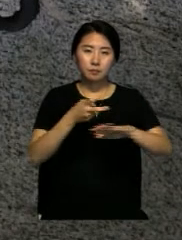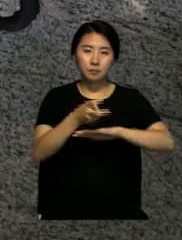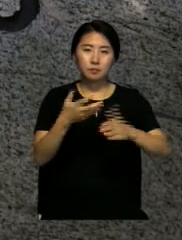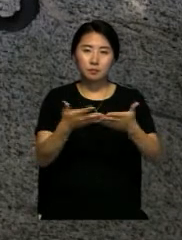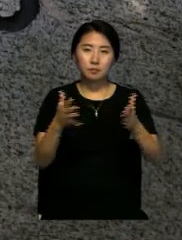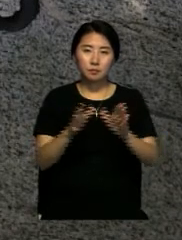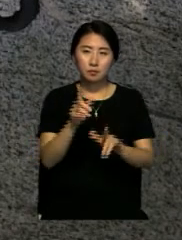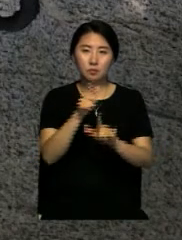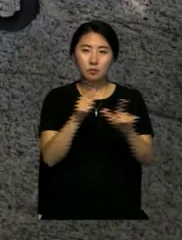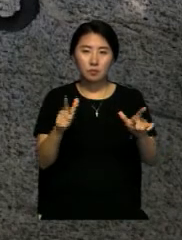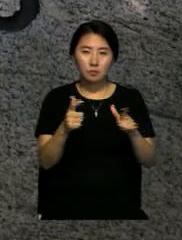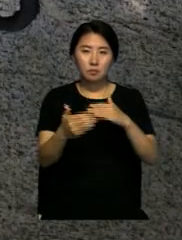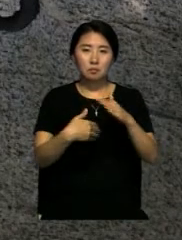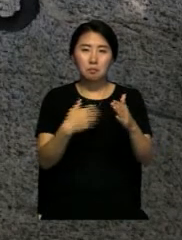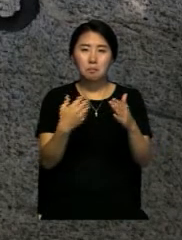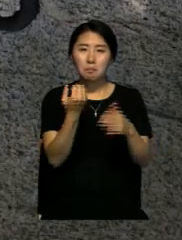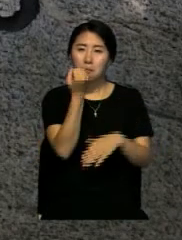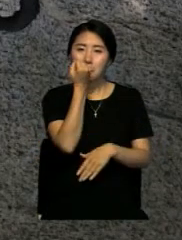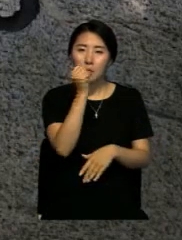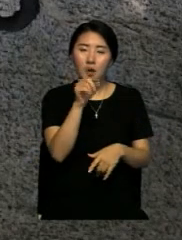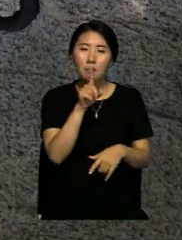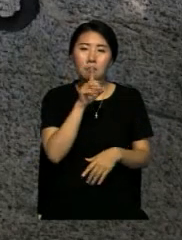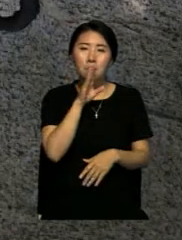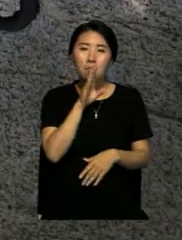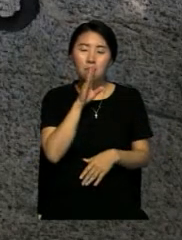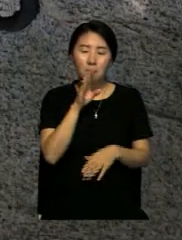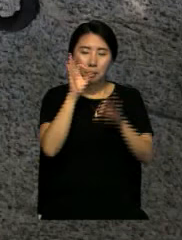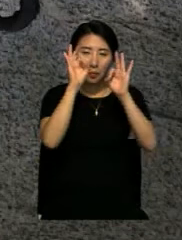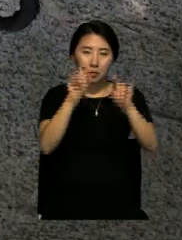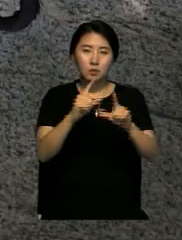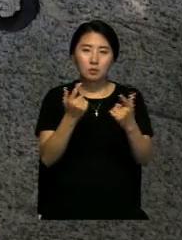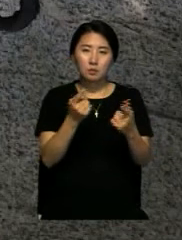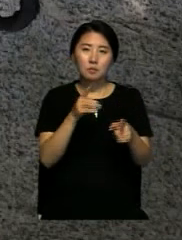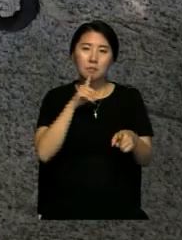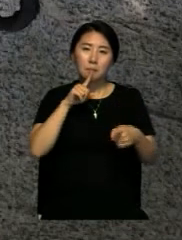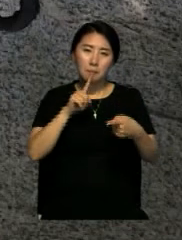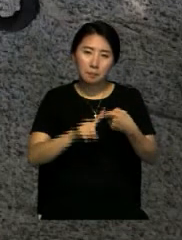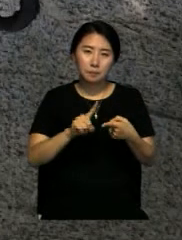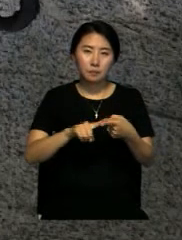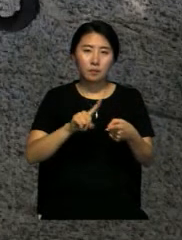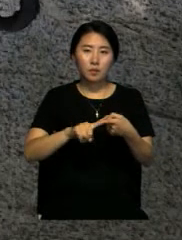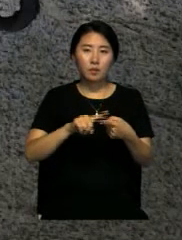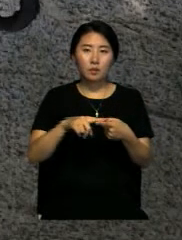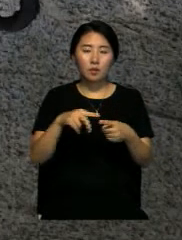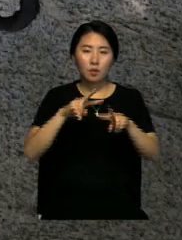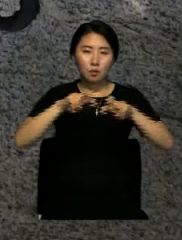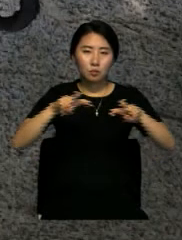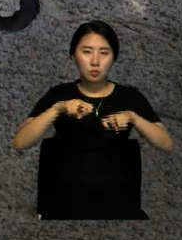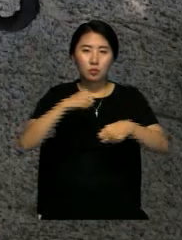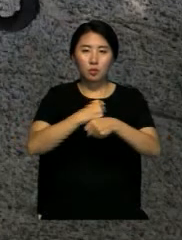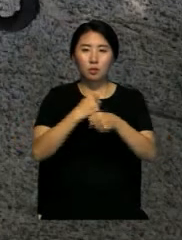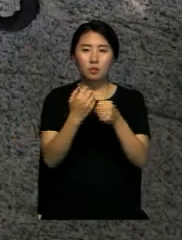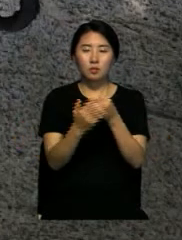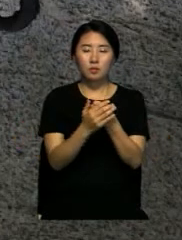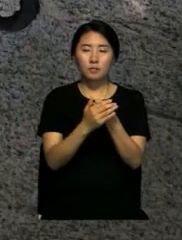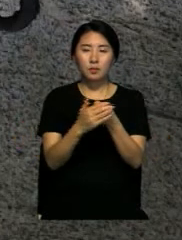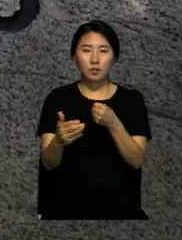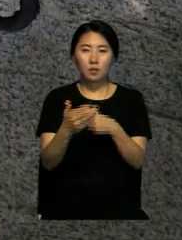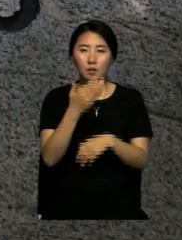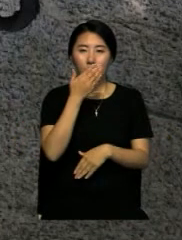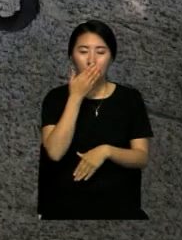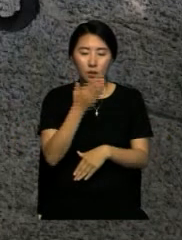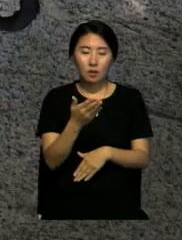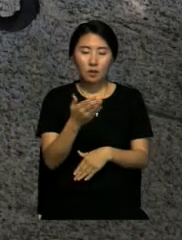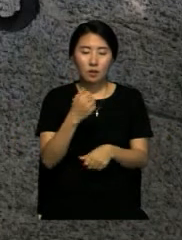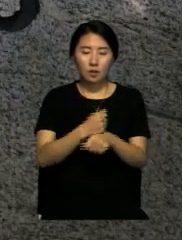실무선에서는 예비 타당성을 굳이 안 해도 타당성 분석을 예타와 동일하게 하니까 그걸 가름